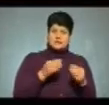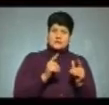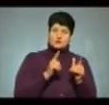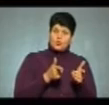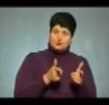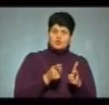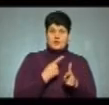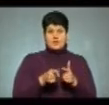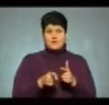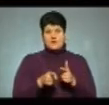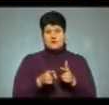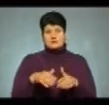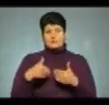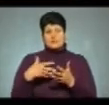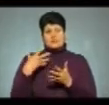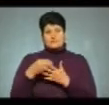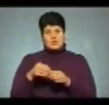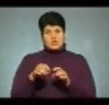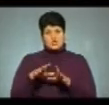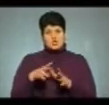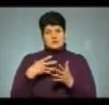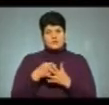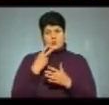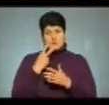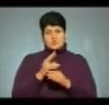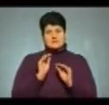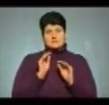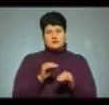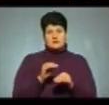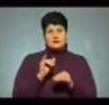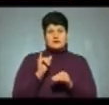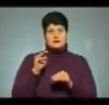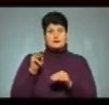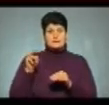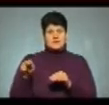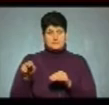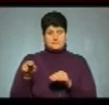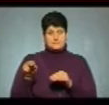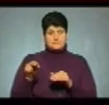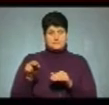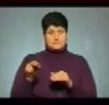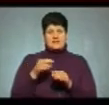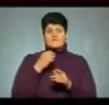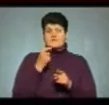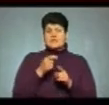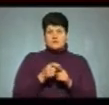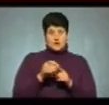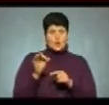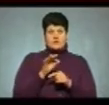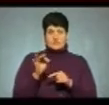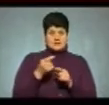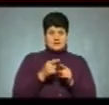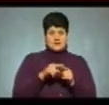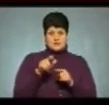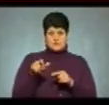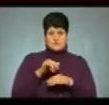або запропонувати своє рішення, своє бачення щодо встановлення оцього приладу обліку теплової енергії. Відповіді офіційно від цих мешканців